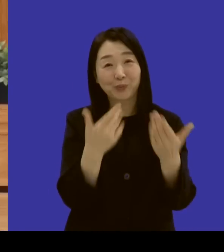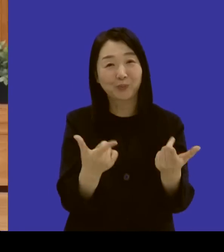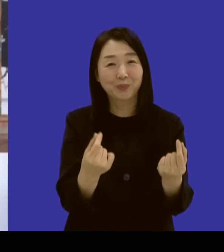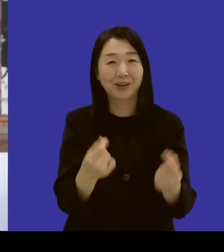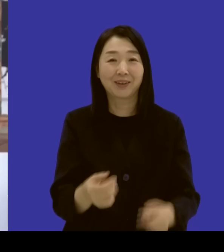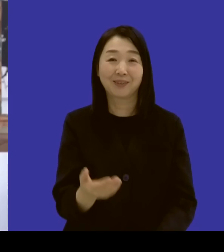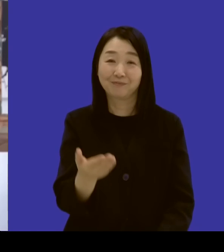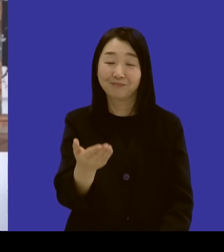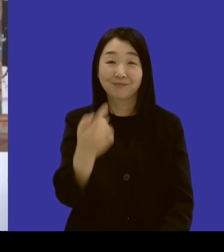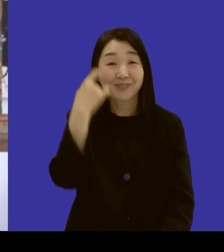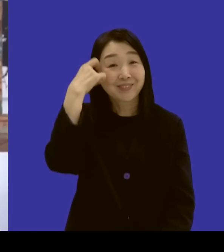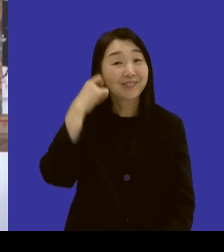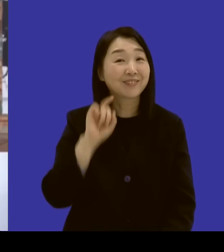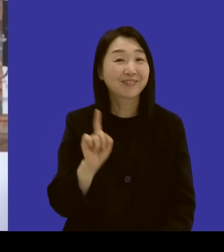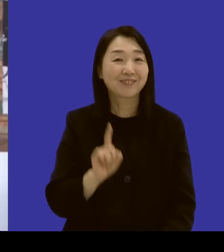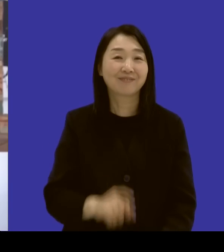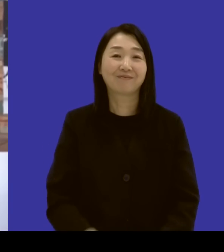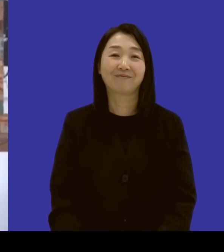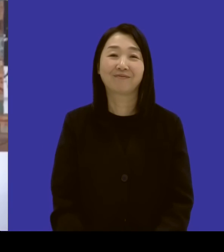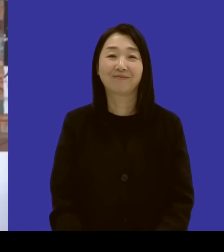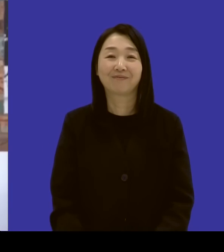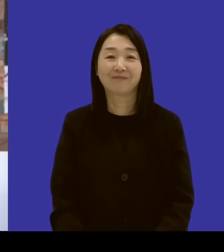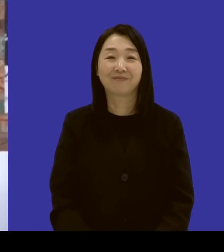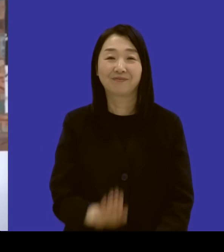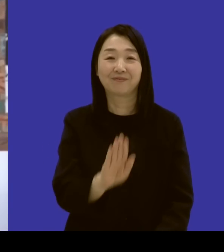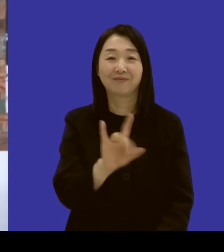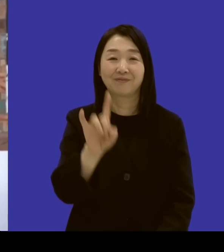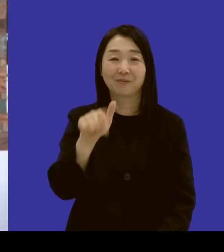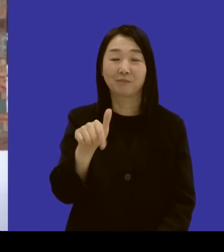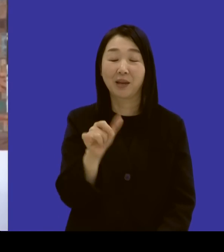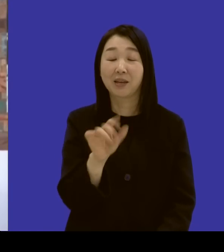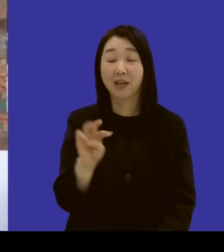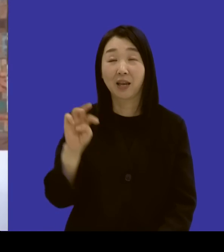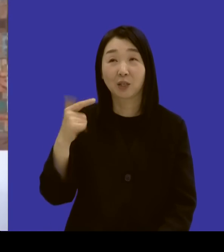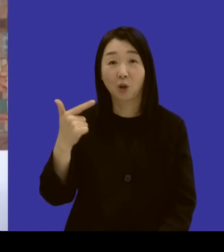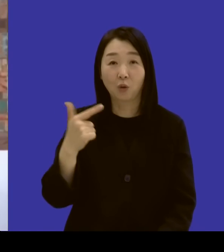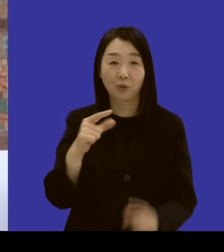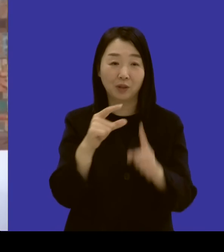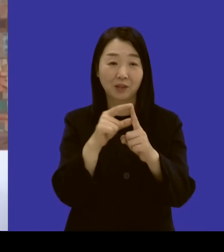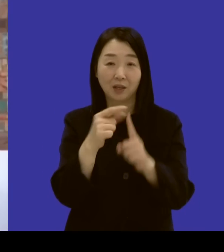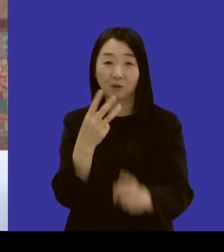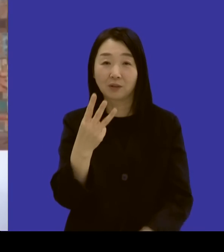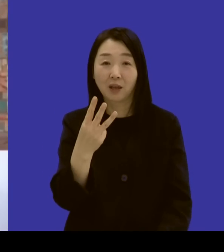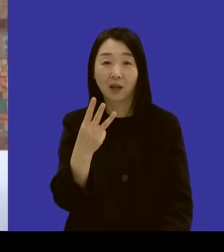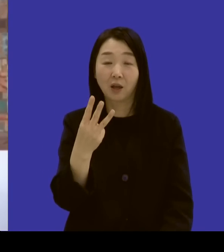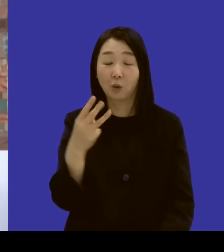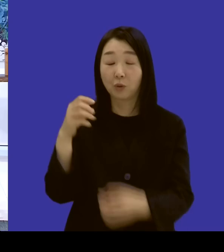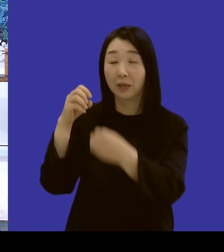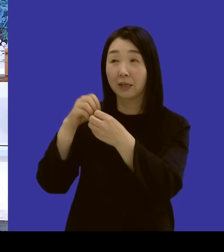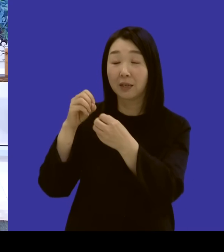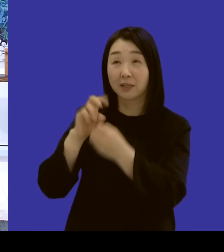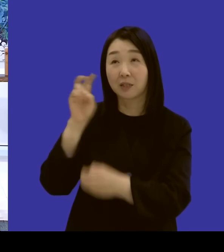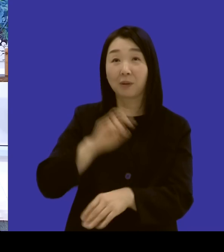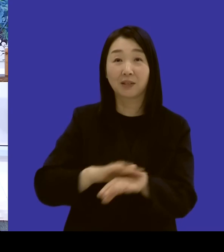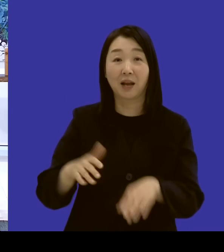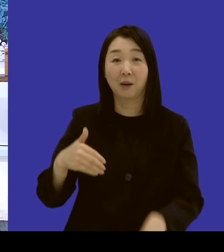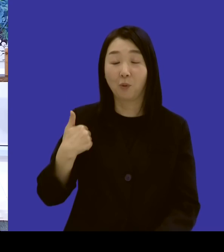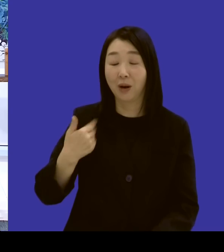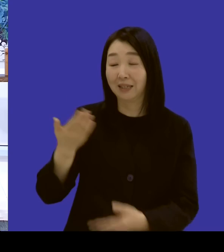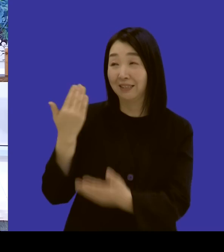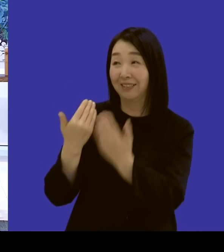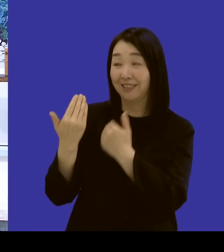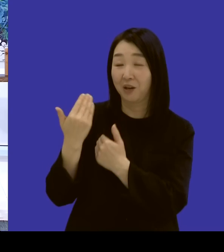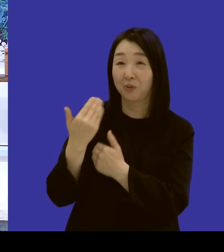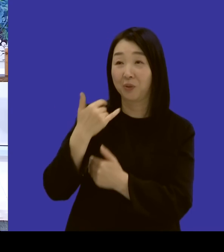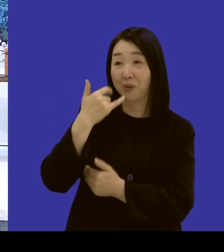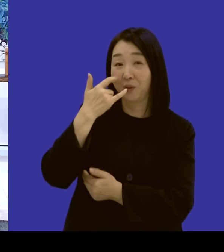우리 수지자매 어떻게 들으셨어요? 백혜선이라는 세 글자를 클래식을 몰라도 우리 조금 한 세대 전 사람들이나